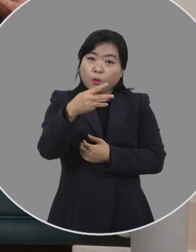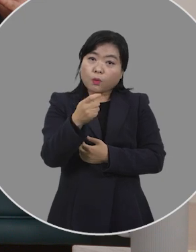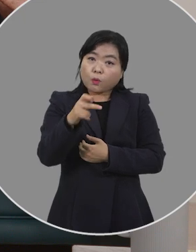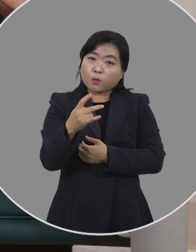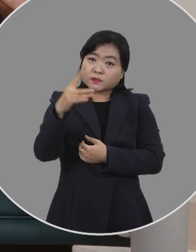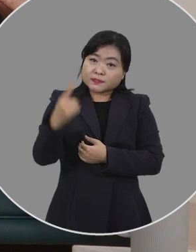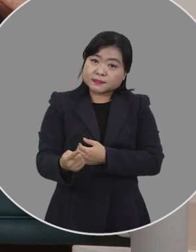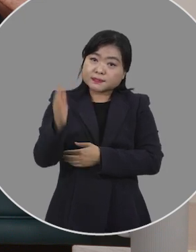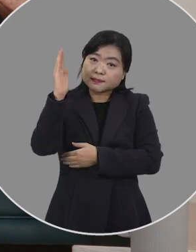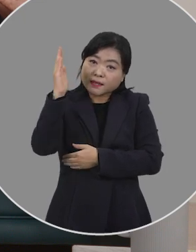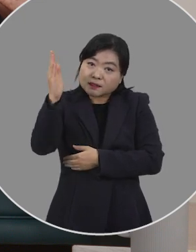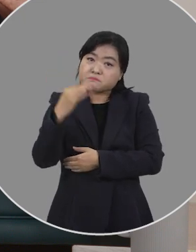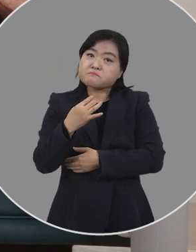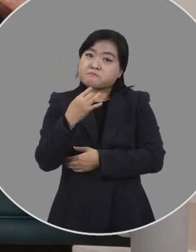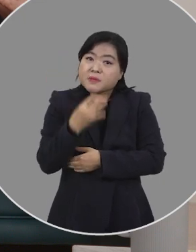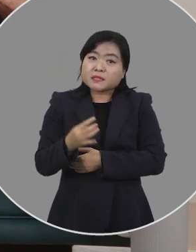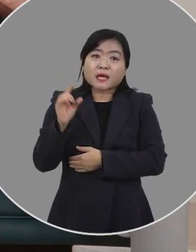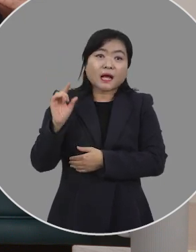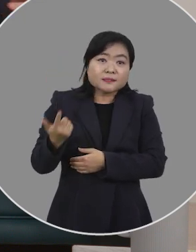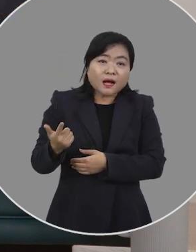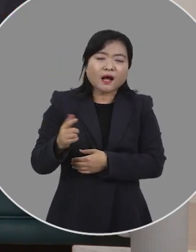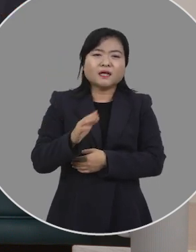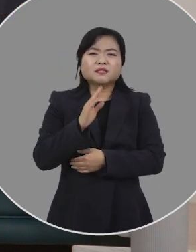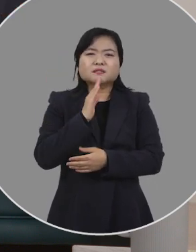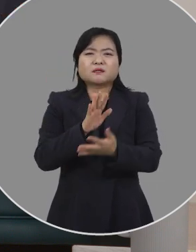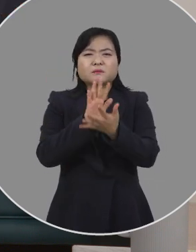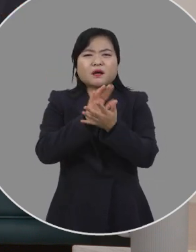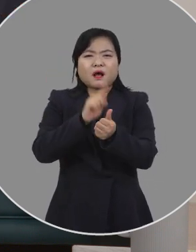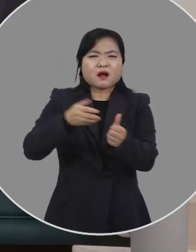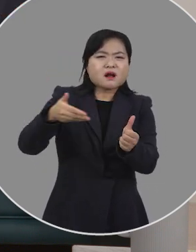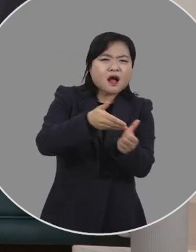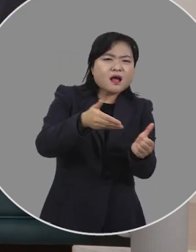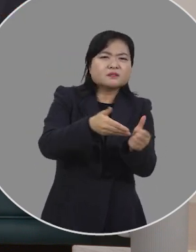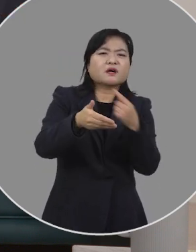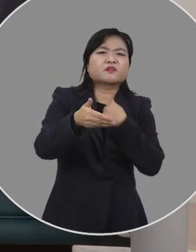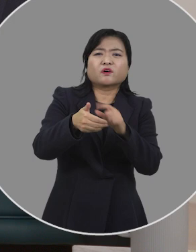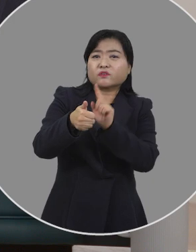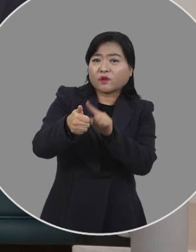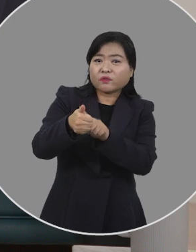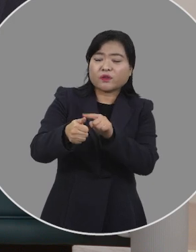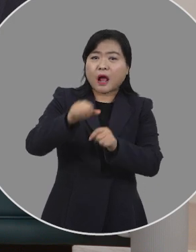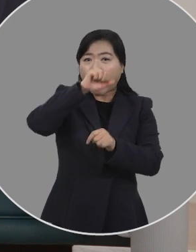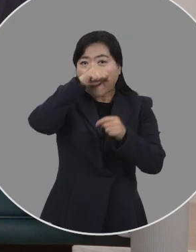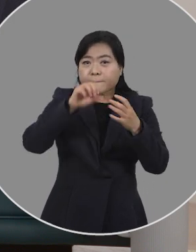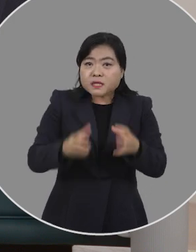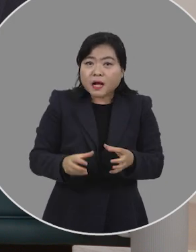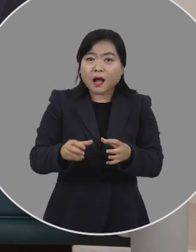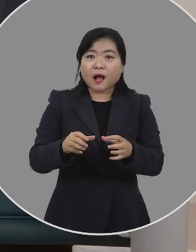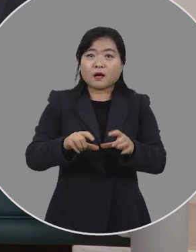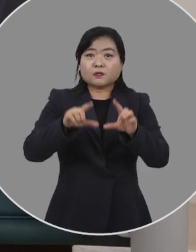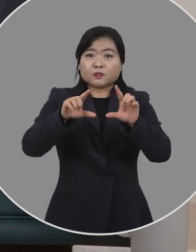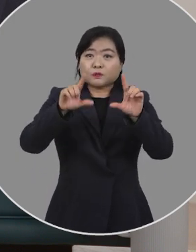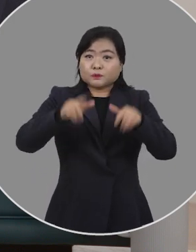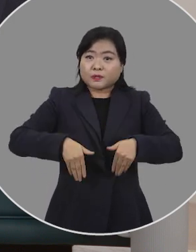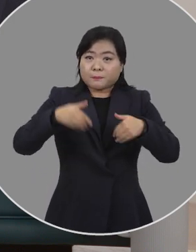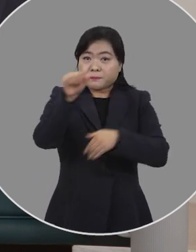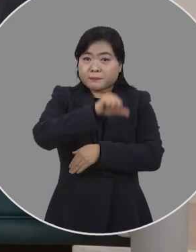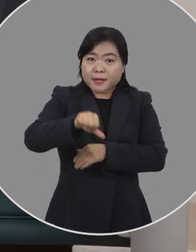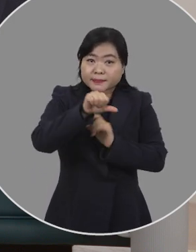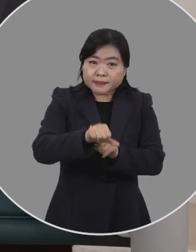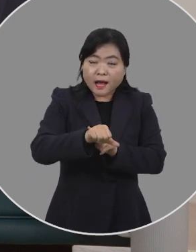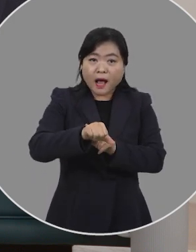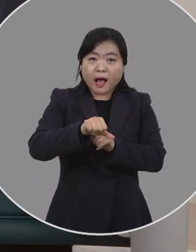홀로코스트 얘기를 할 것이 아니라 사실은 직접 가해자가 됐던 아프리카, 그 다음에